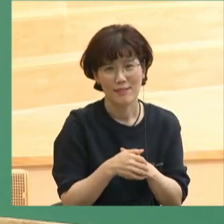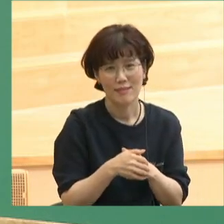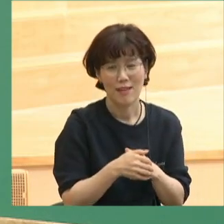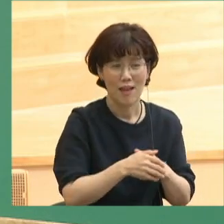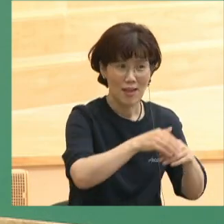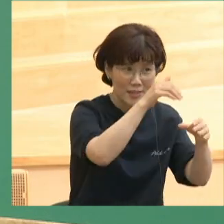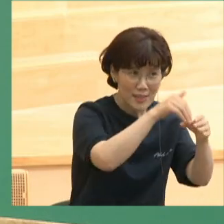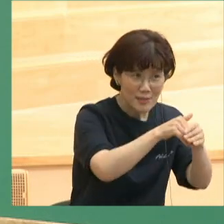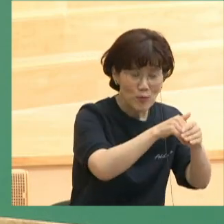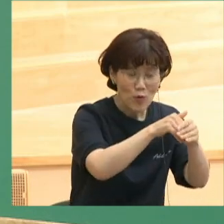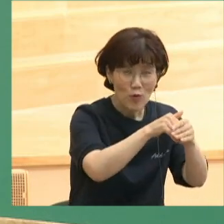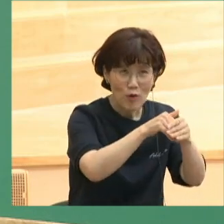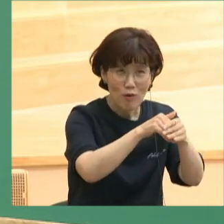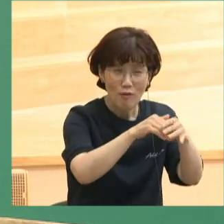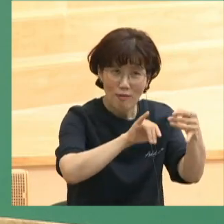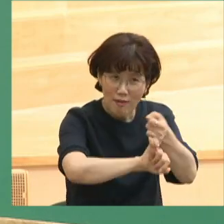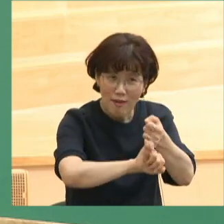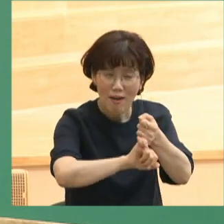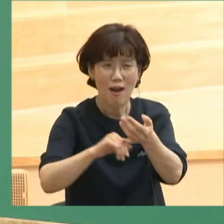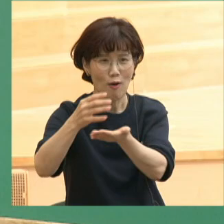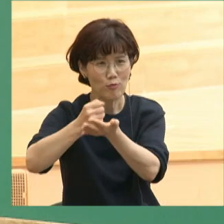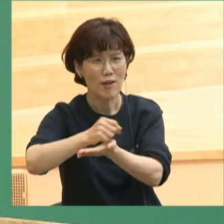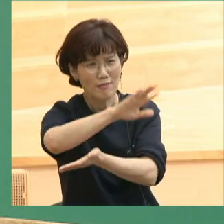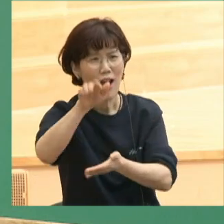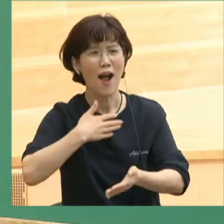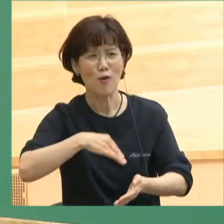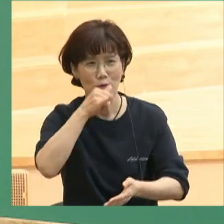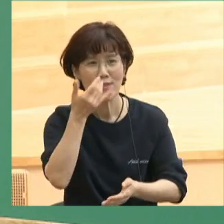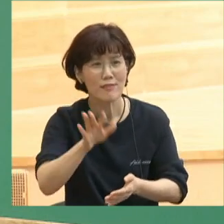심어야 거둔다는 건 다 아는데 왜 안 심죠?